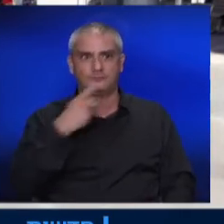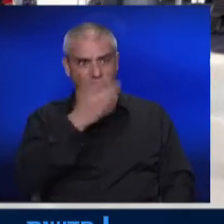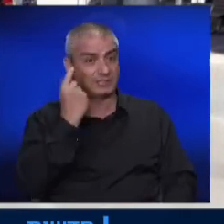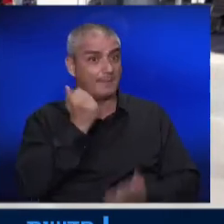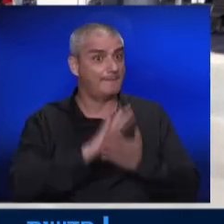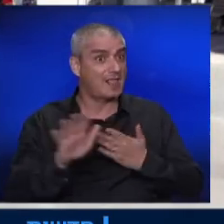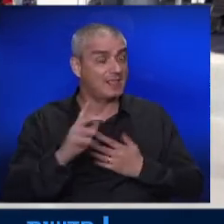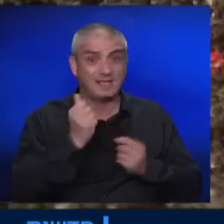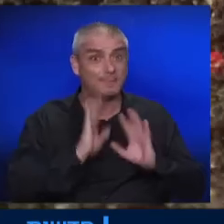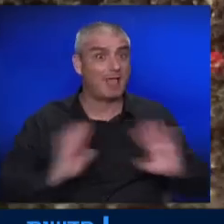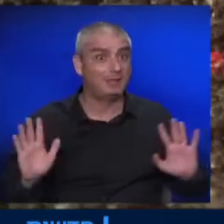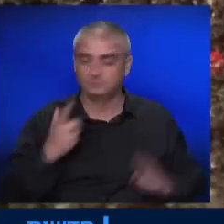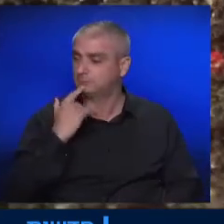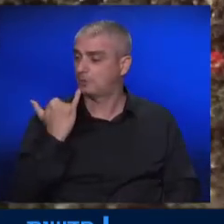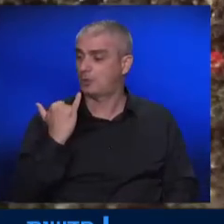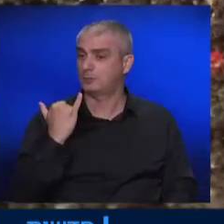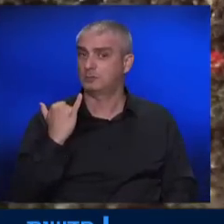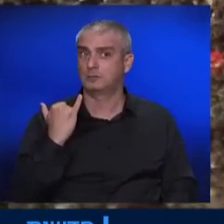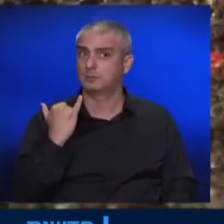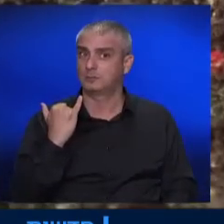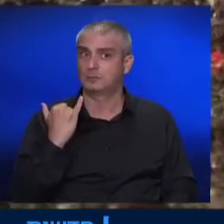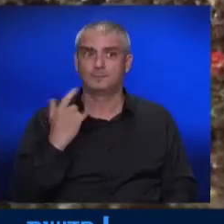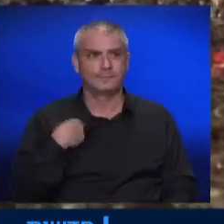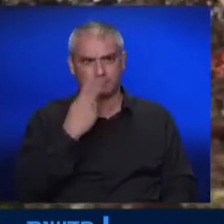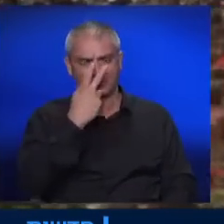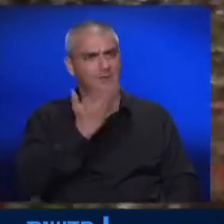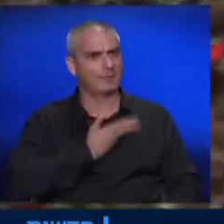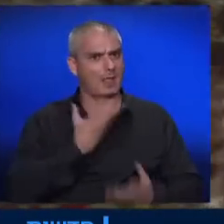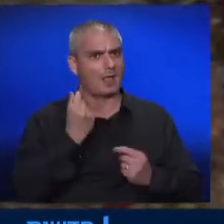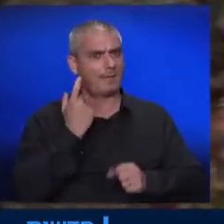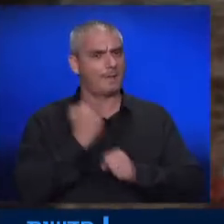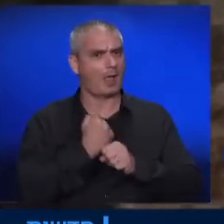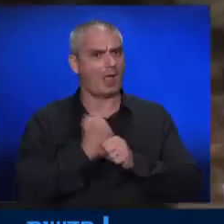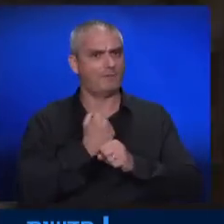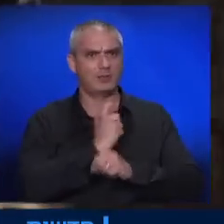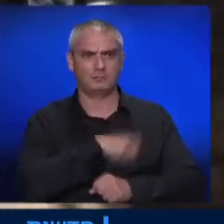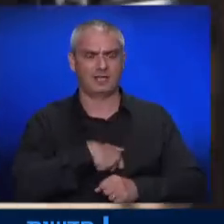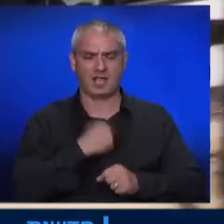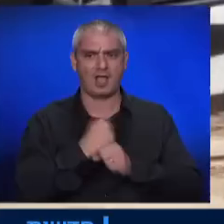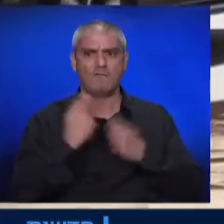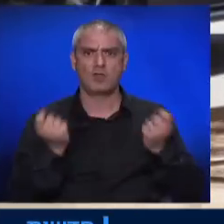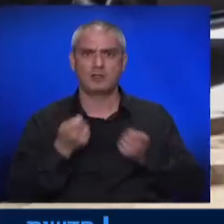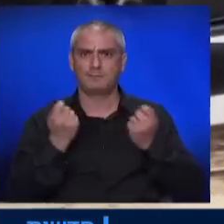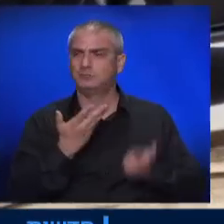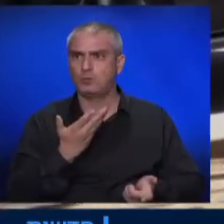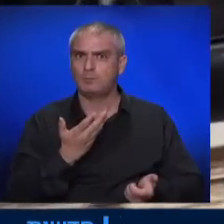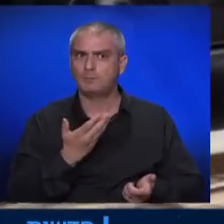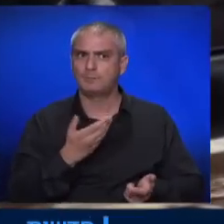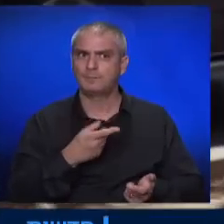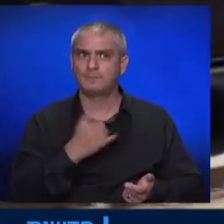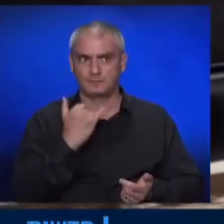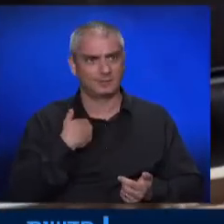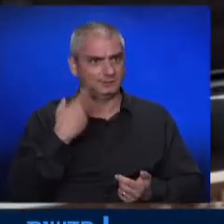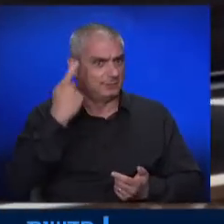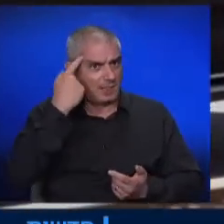כסף? נכון. ראיתי שאתה מקבל לא מעט עבודות מהעירייה, עבודות פרסום, אז רציתי לדעת אם זה